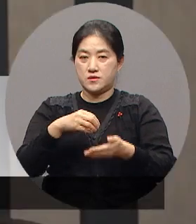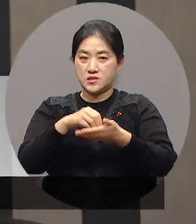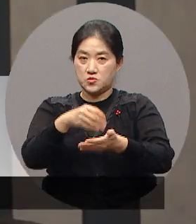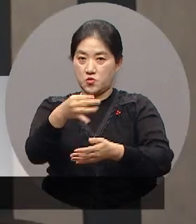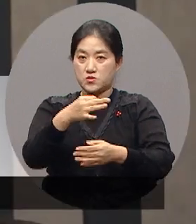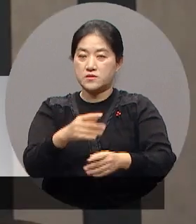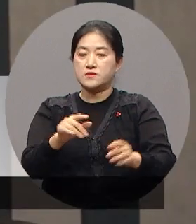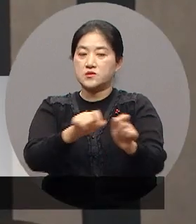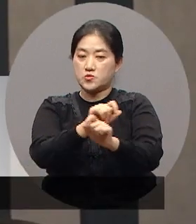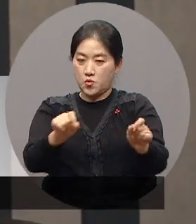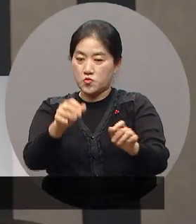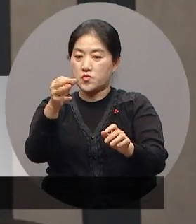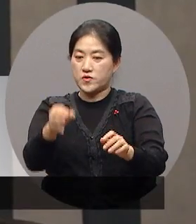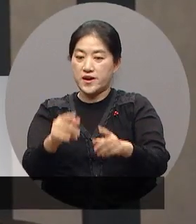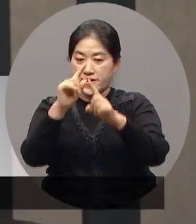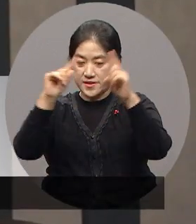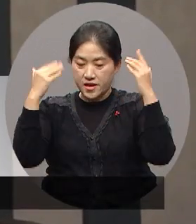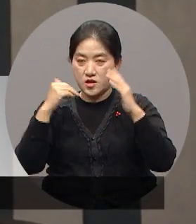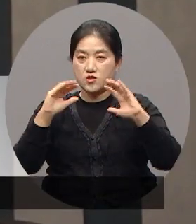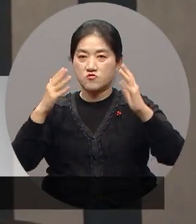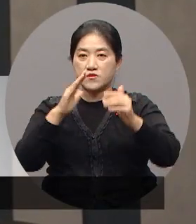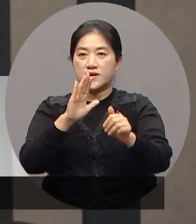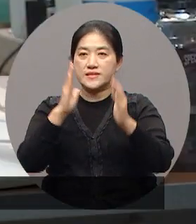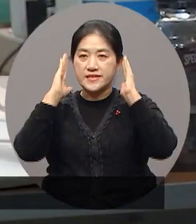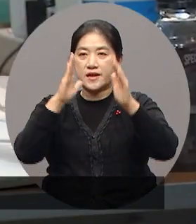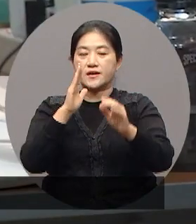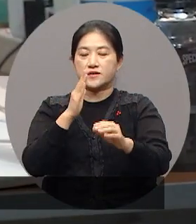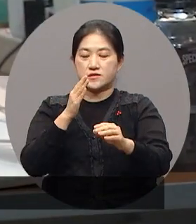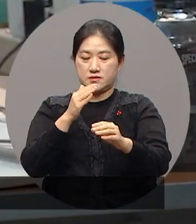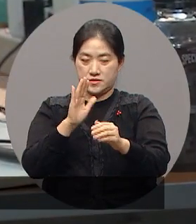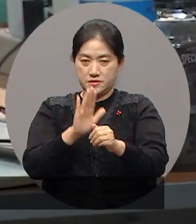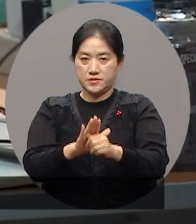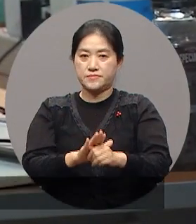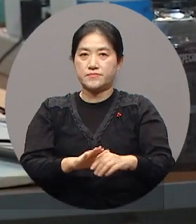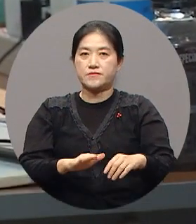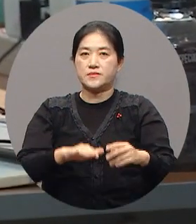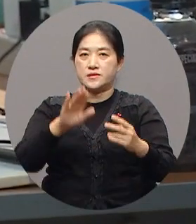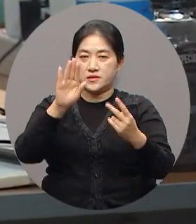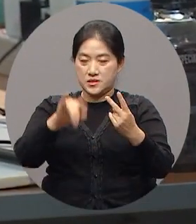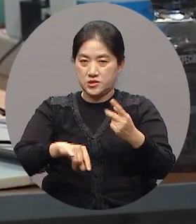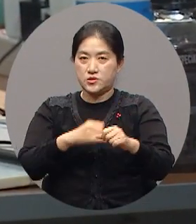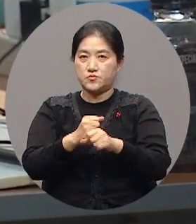동결하거나 인하한 대학에는 국가 장학금 일부 유형을 지원한다고 밝혔습니다